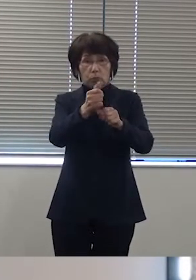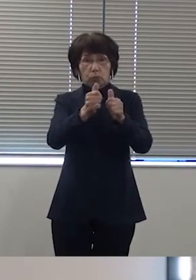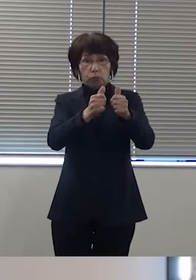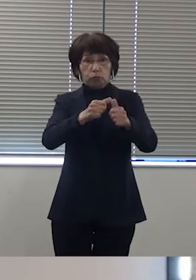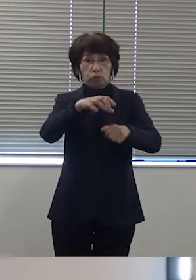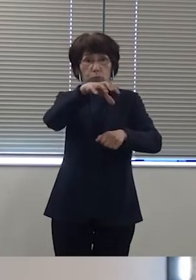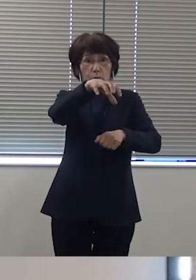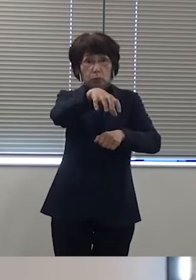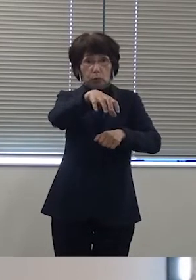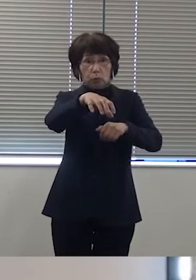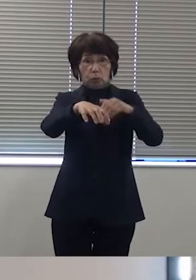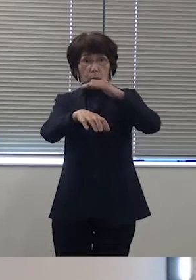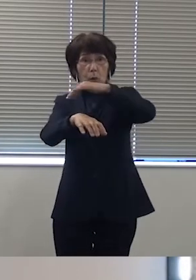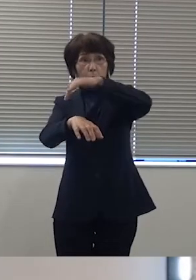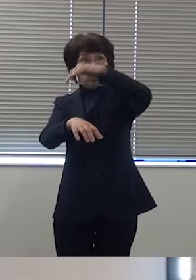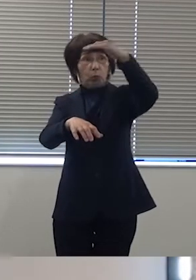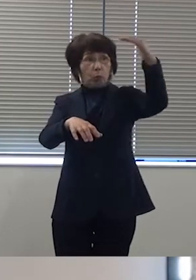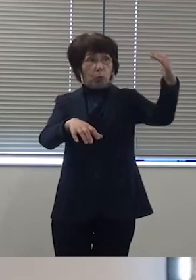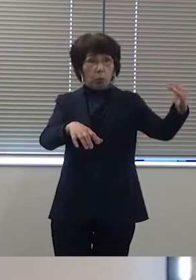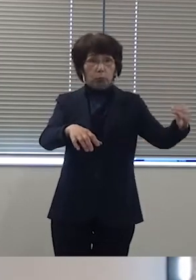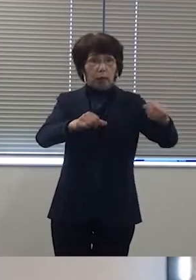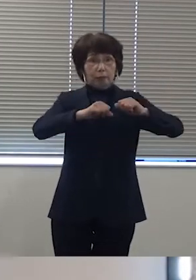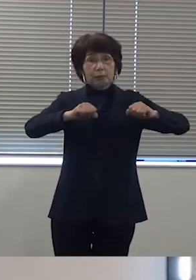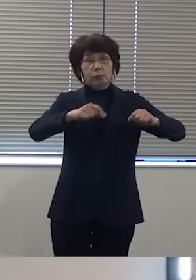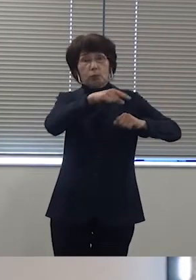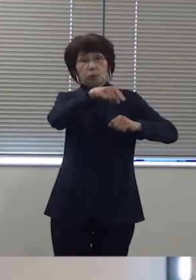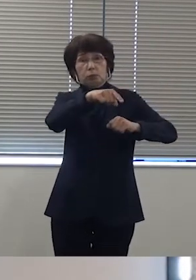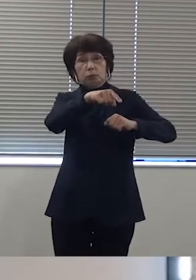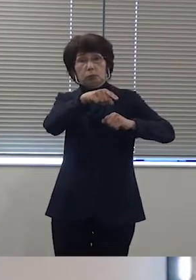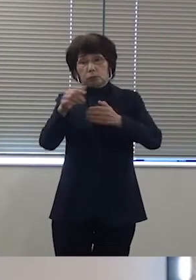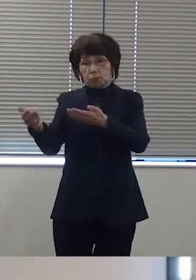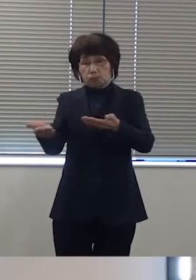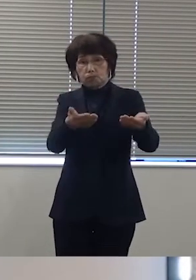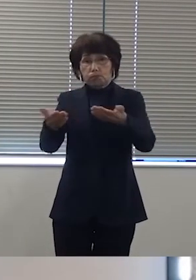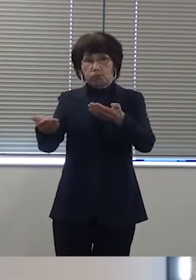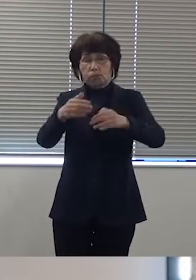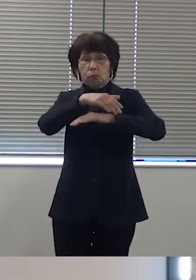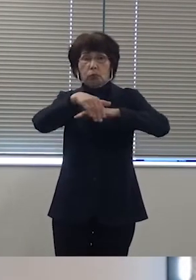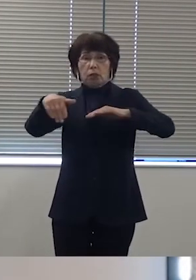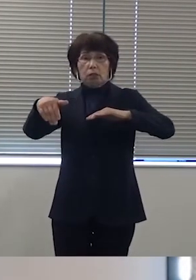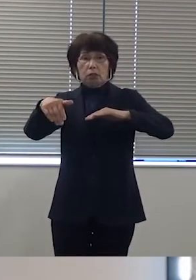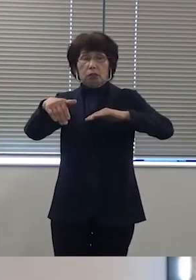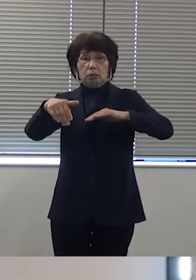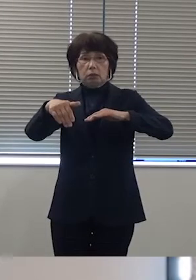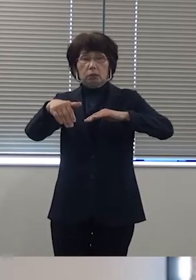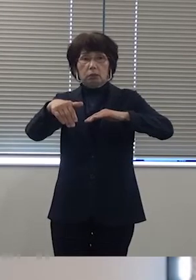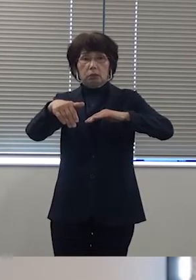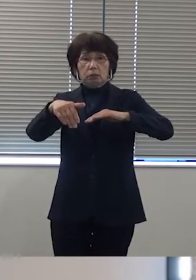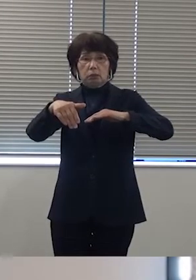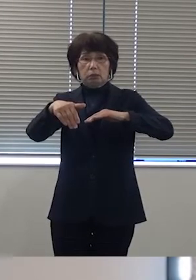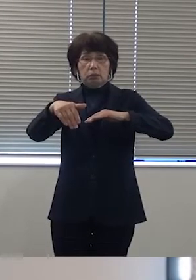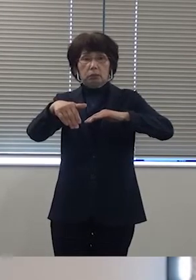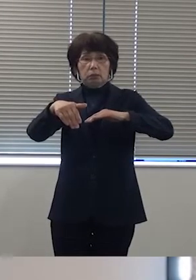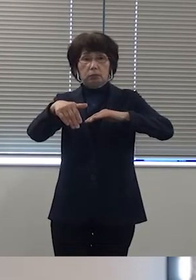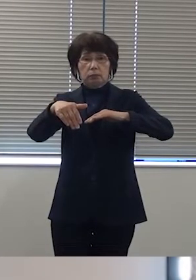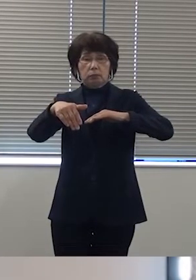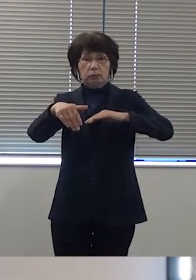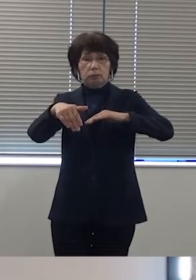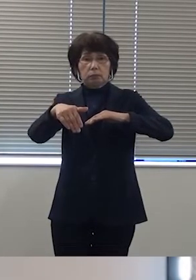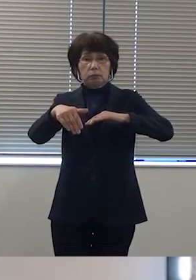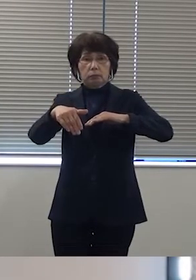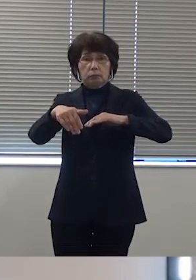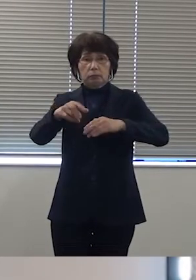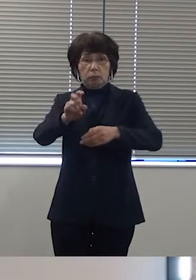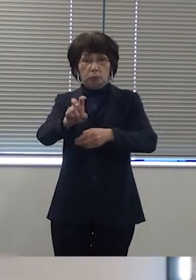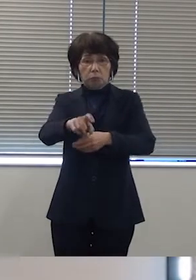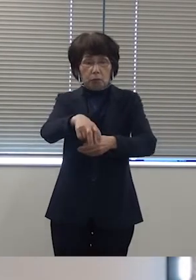何でしたっけ、フォークリフトがないんですよ。1台に置いてないので、フォークリフトがないと物資とか動かせないので、フォ